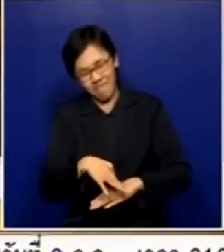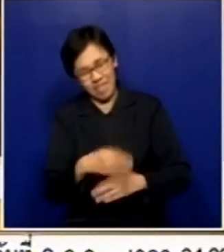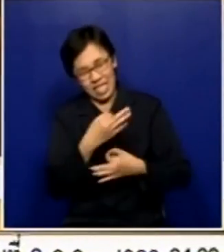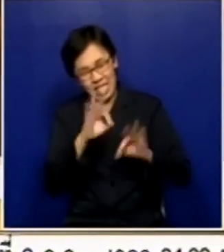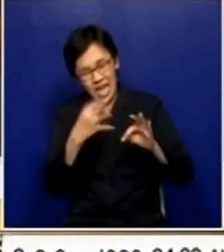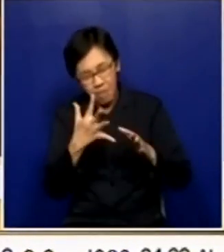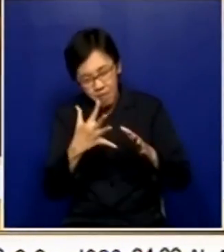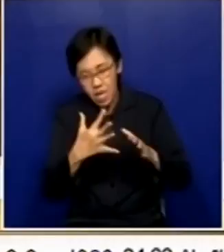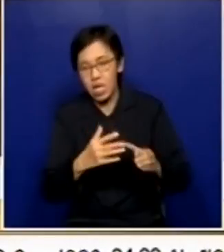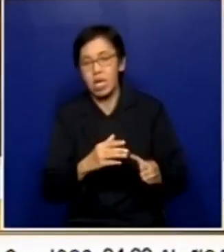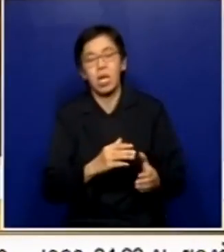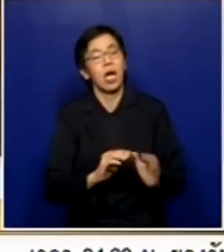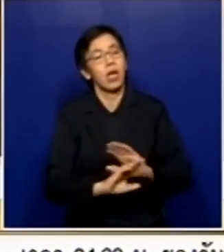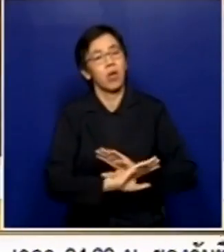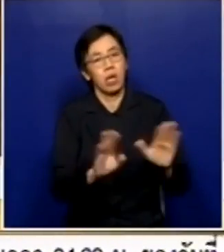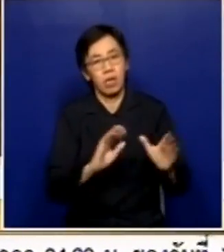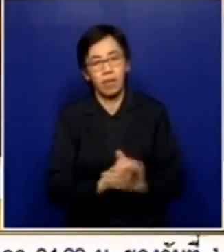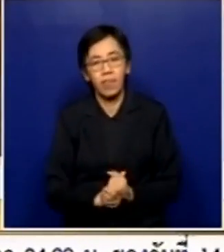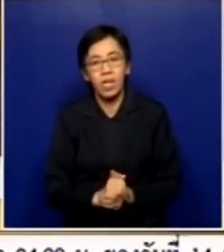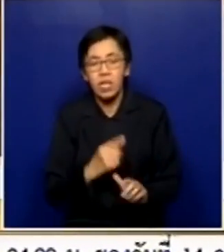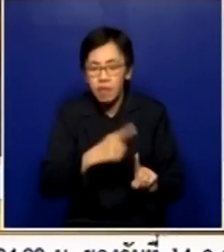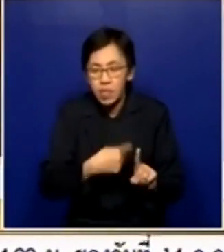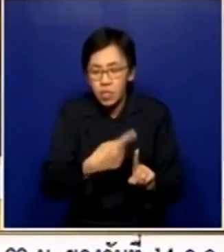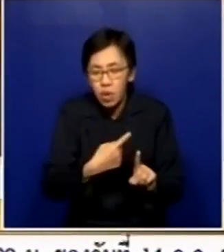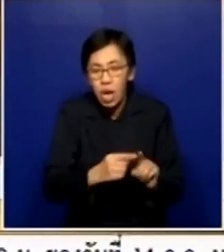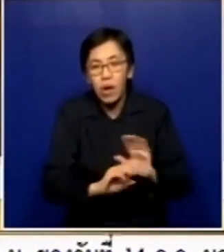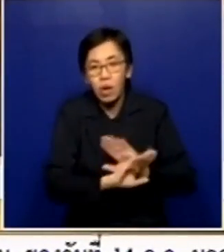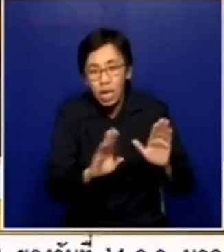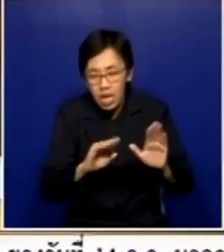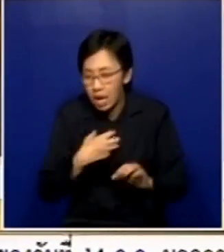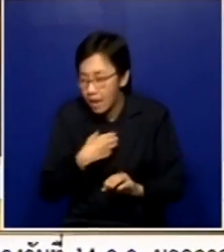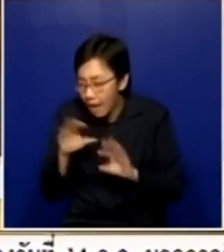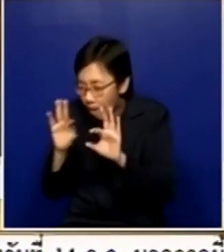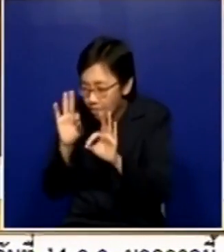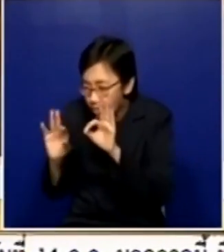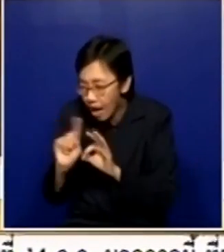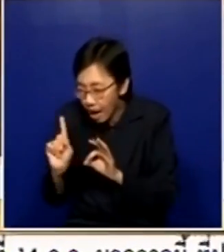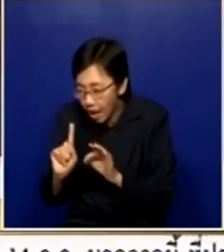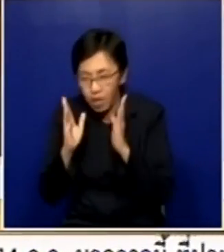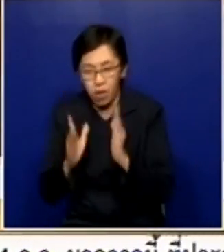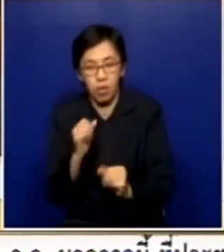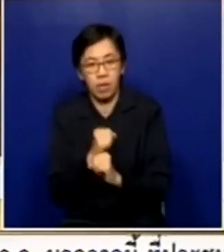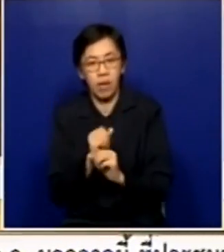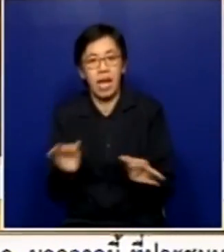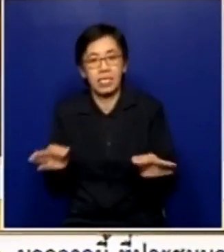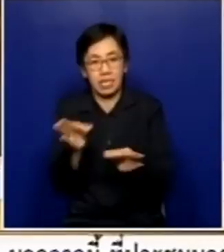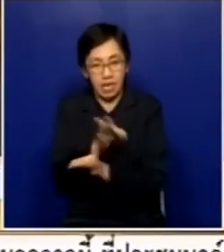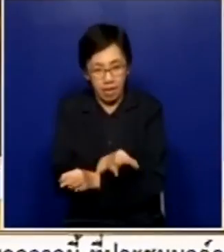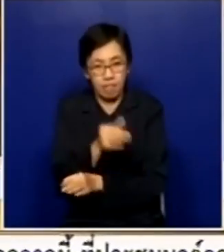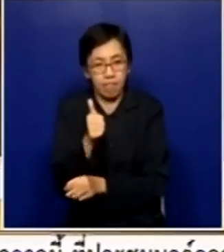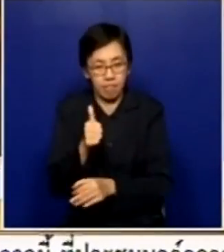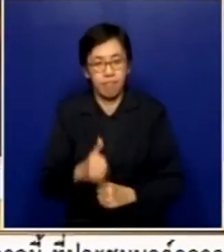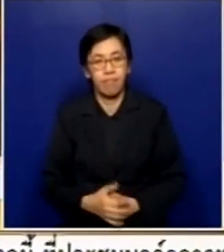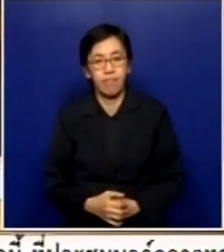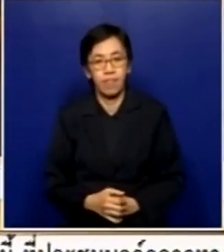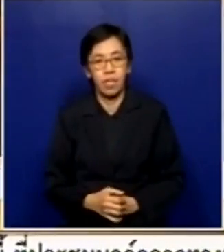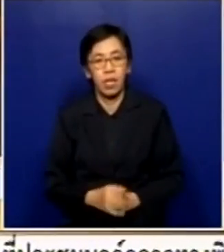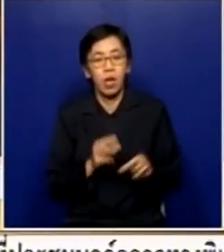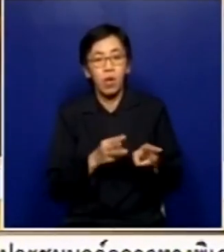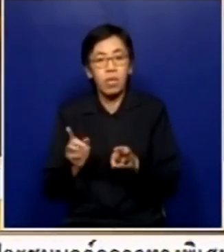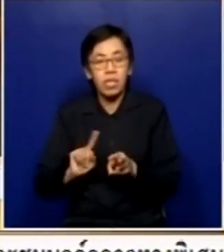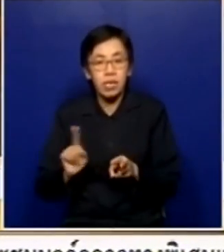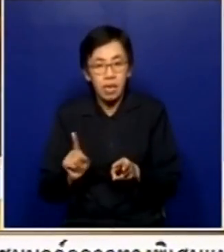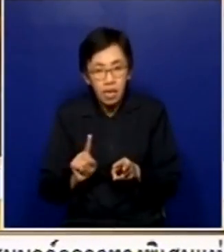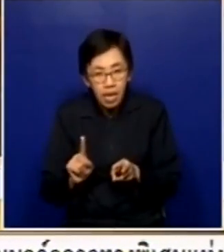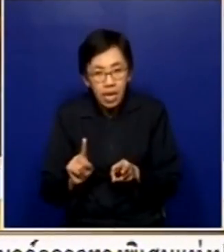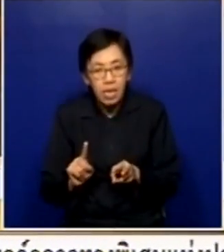วาระชั่วคราวเฉพาะกิจก็ขอให้สรรหาคนที่มาปฏิบัติหน้าที่แทนเป็นการชั่วคราวโดยกระบวนการที่